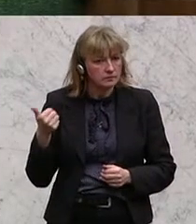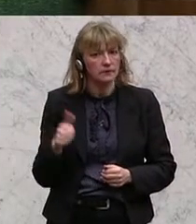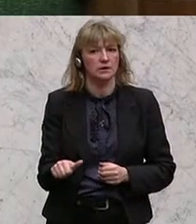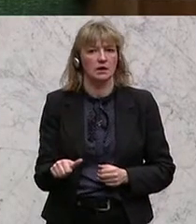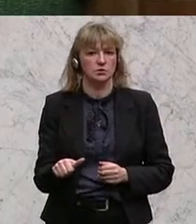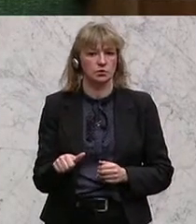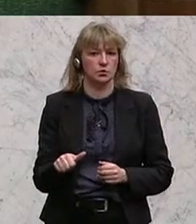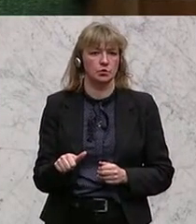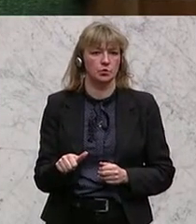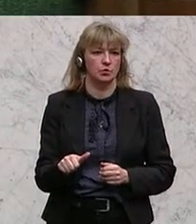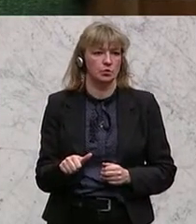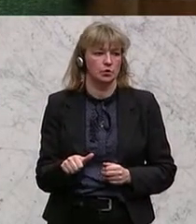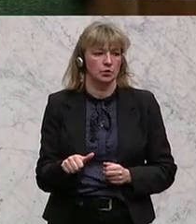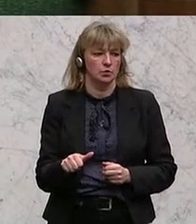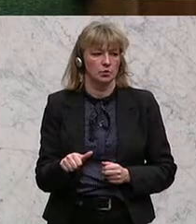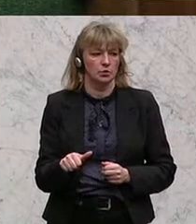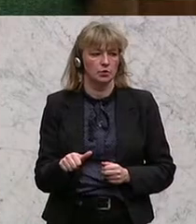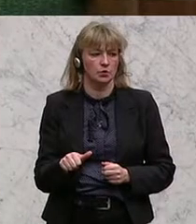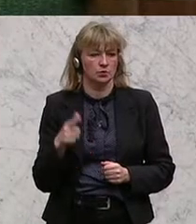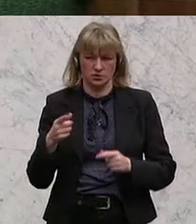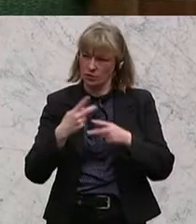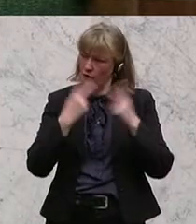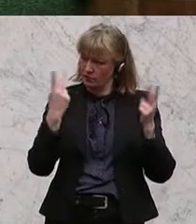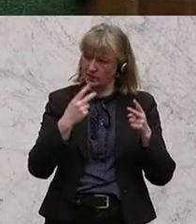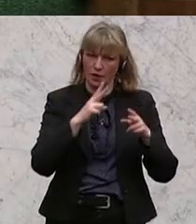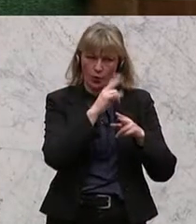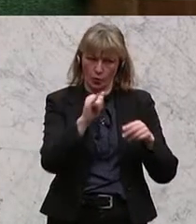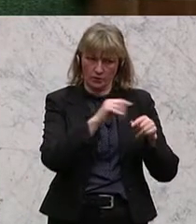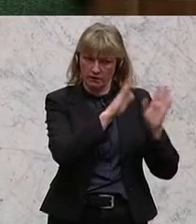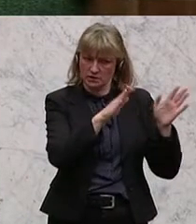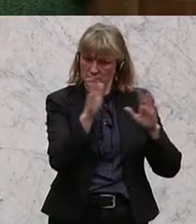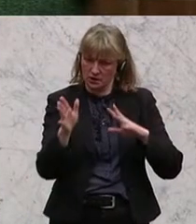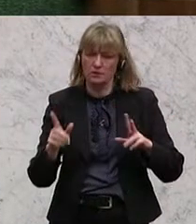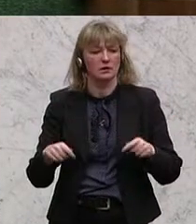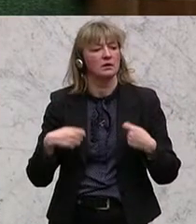Zusätzlich zu diesen öffentlichen Universitäten haben wir ja noch